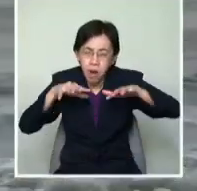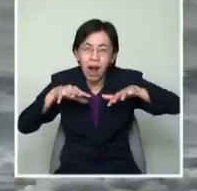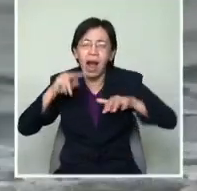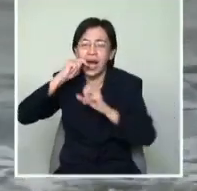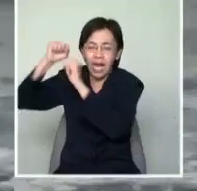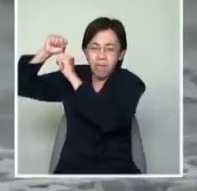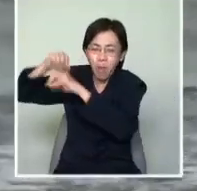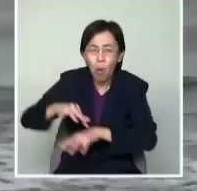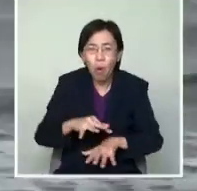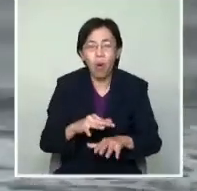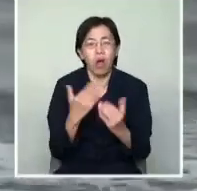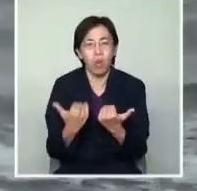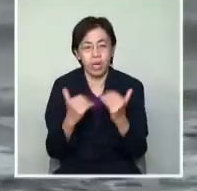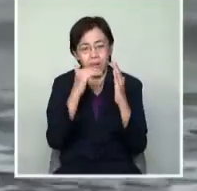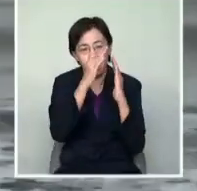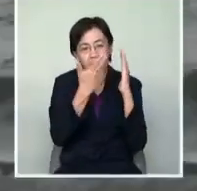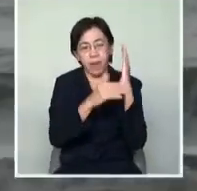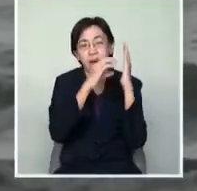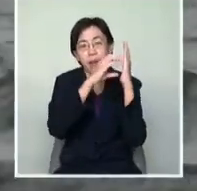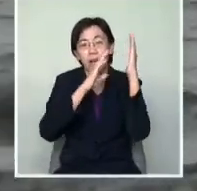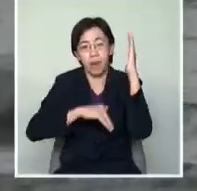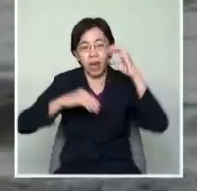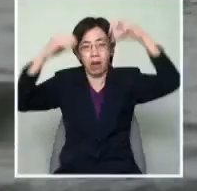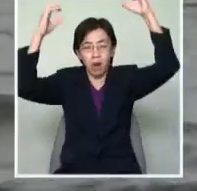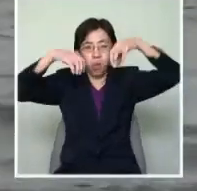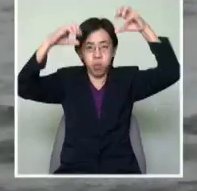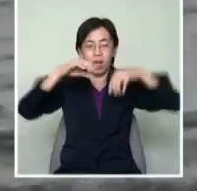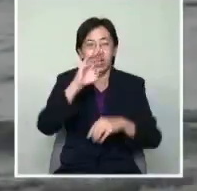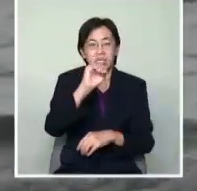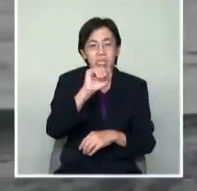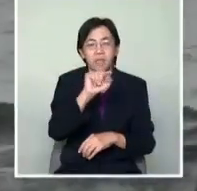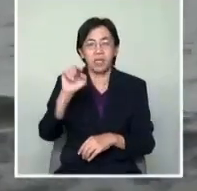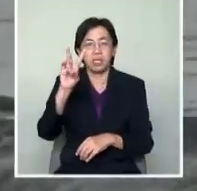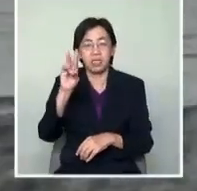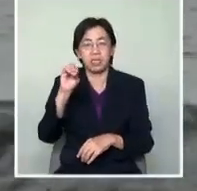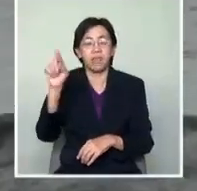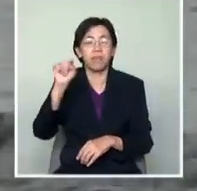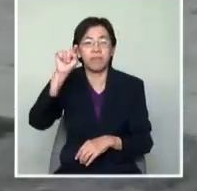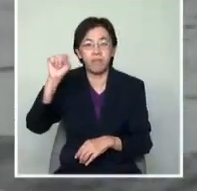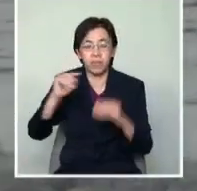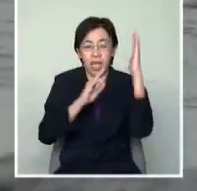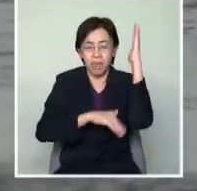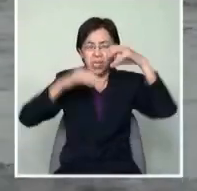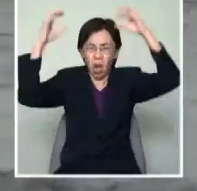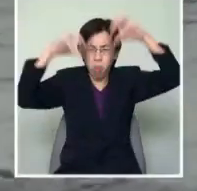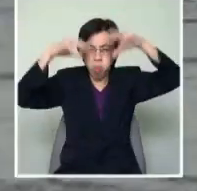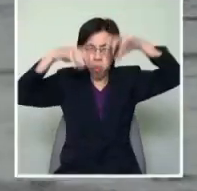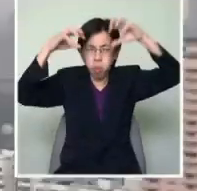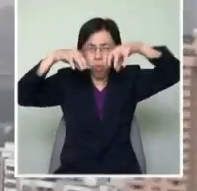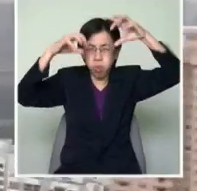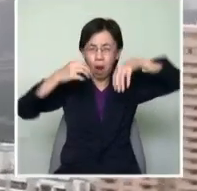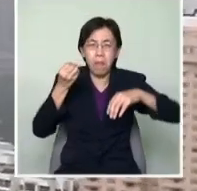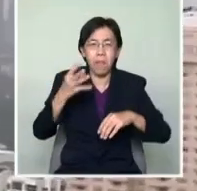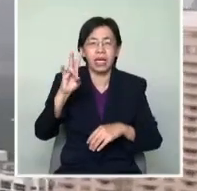ำป่าไหลหลากค่ะวันนี้ทุกภาคจะมีฝนตก40-70%ภาคใต้จะมีฝนตกมากที่สุดคือ70%ของพื้น